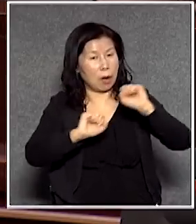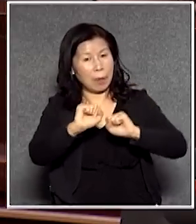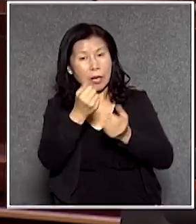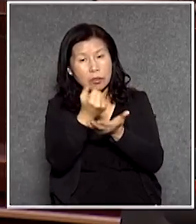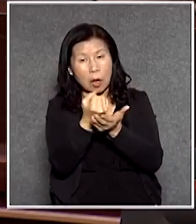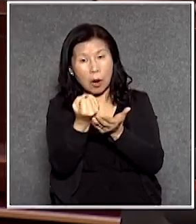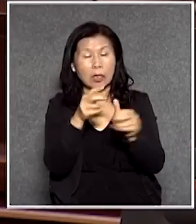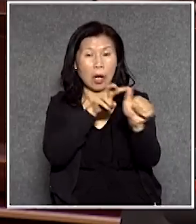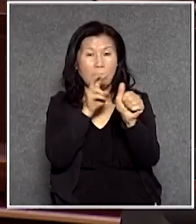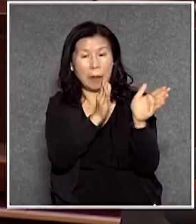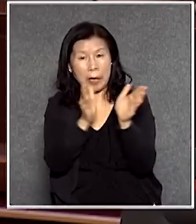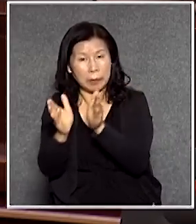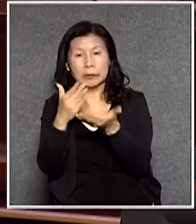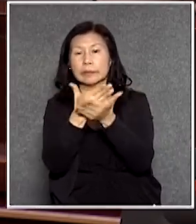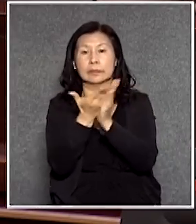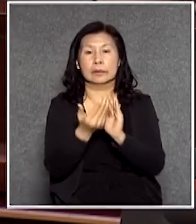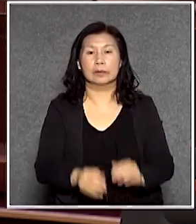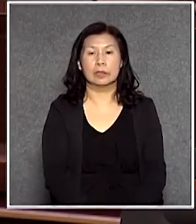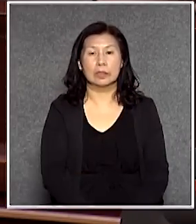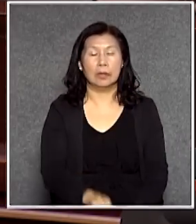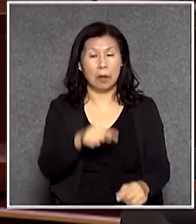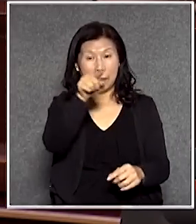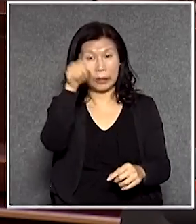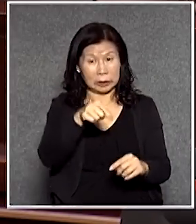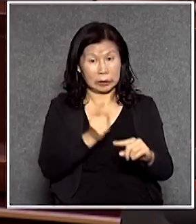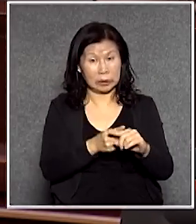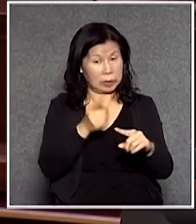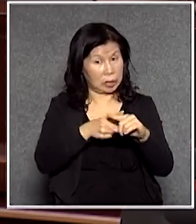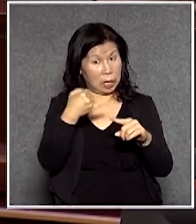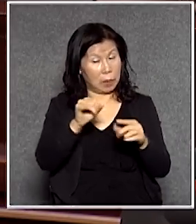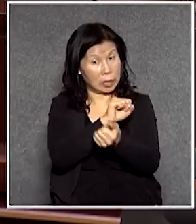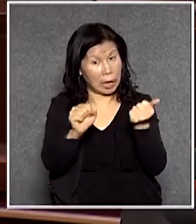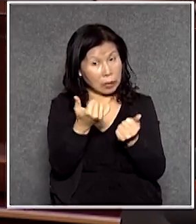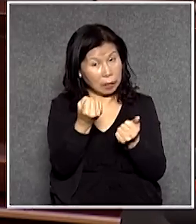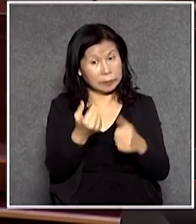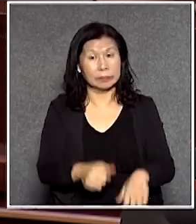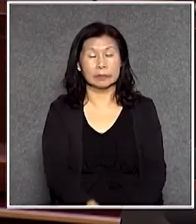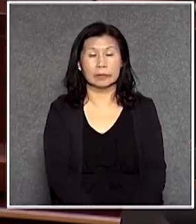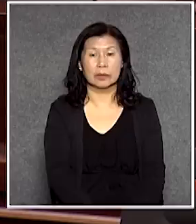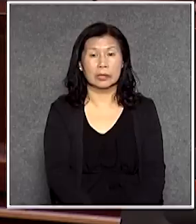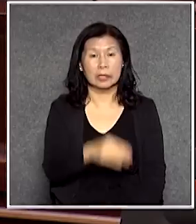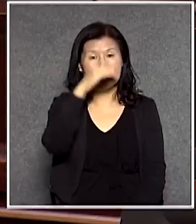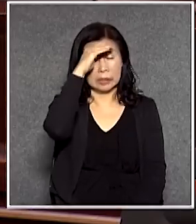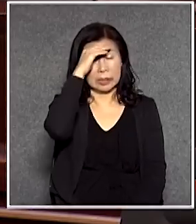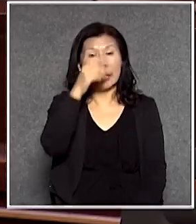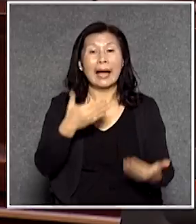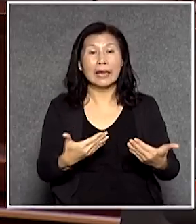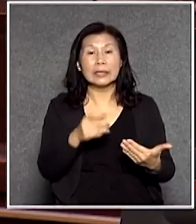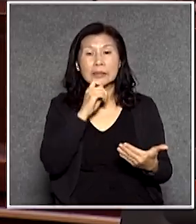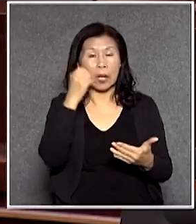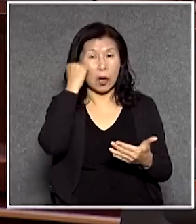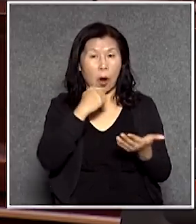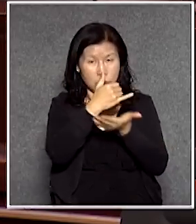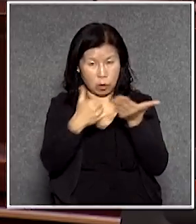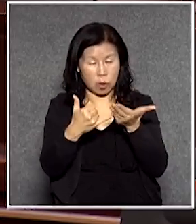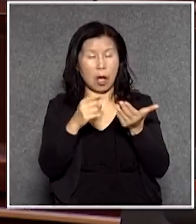控制人手編配等等。但是這些問題是否不能夠解決的呢？警隊正面對的是一個退休潮，